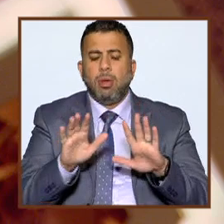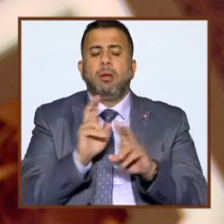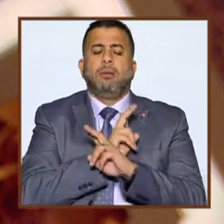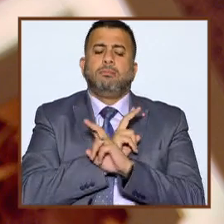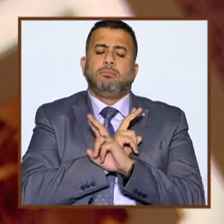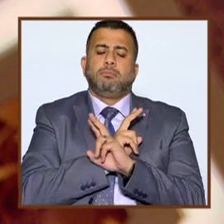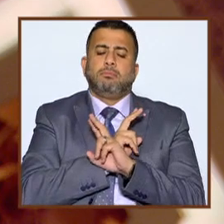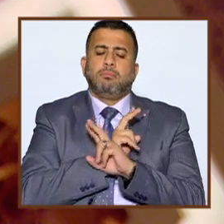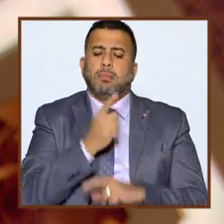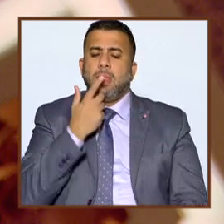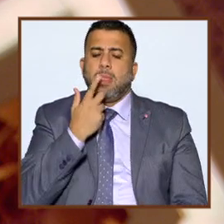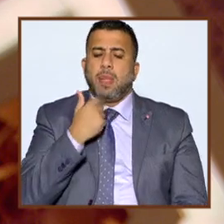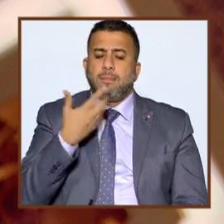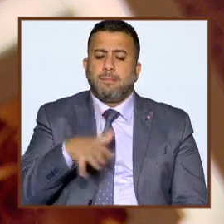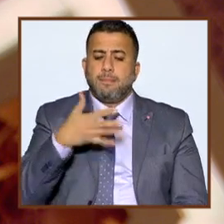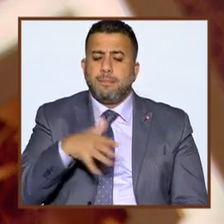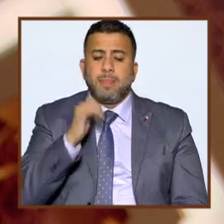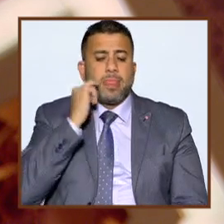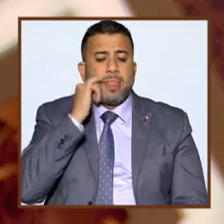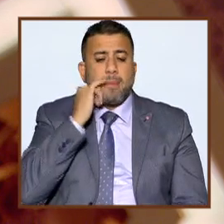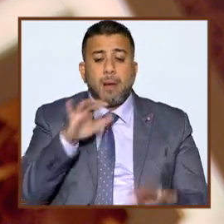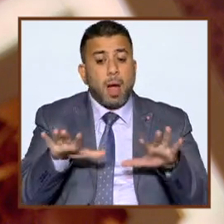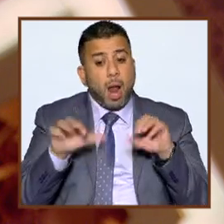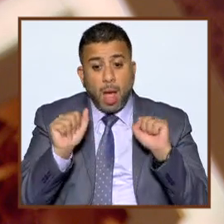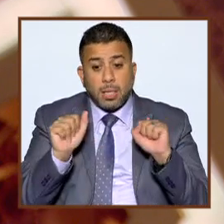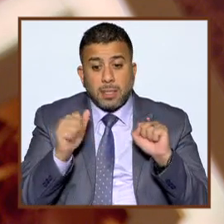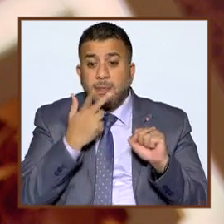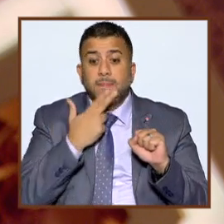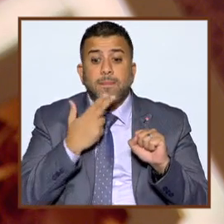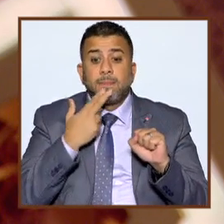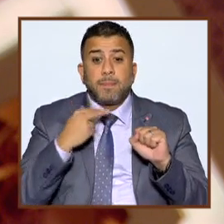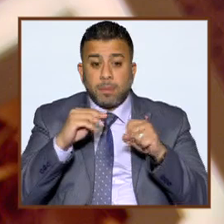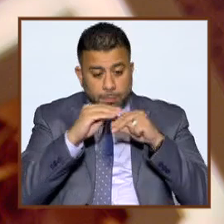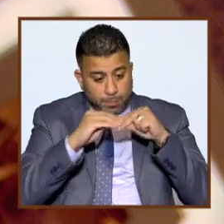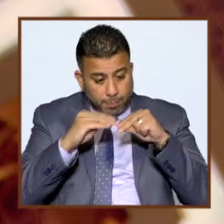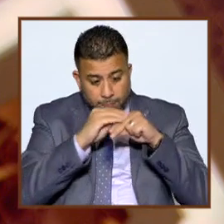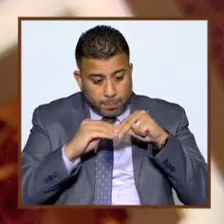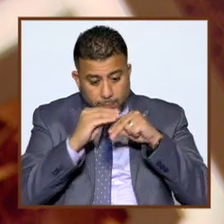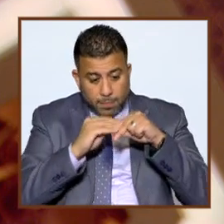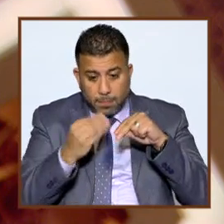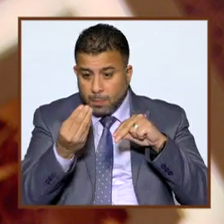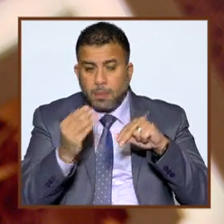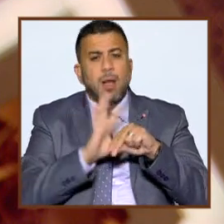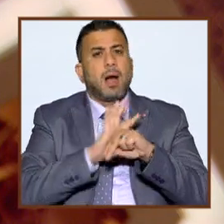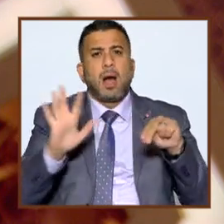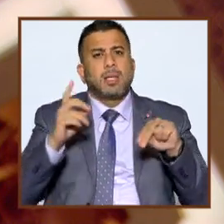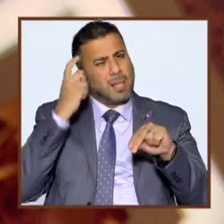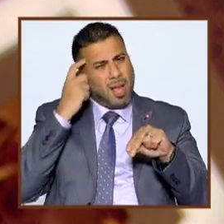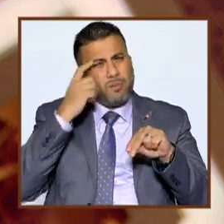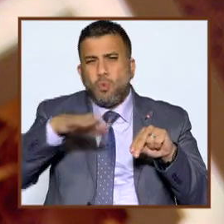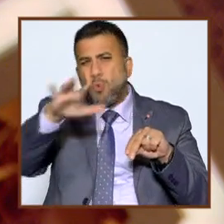مكان حتى تطهر. فإذا طهرت انقطع عنها الدم وهي تعرف علامة انقطاع